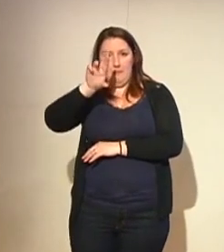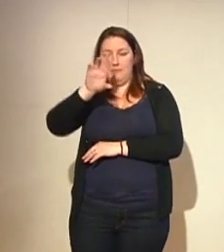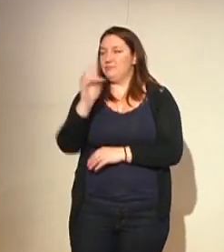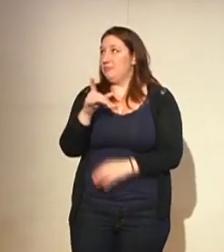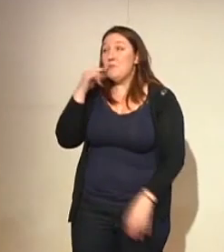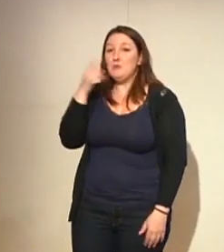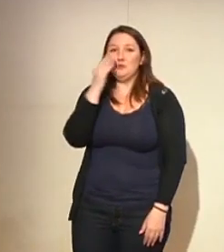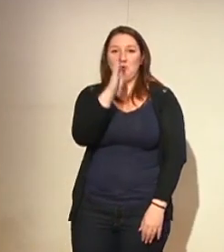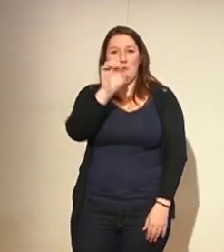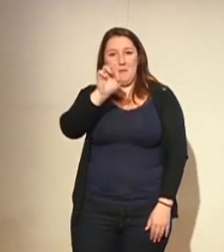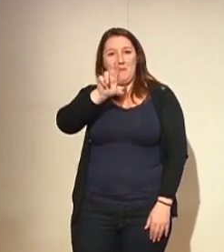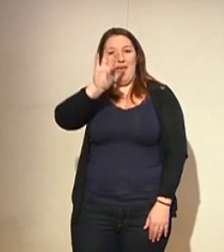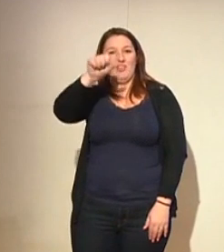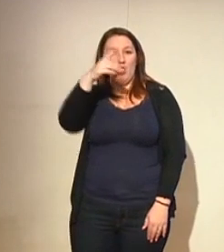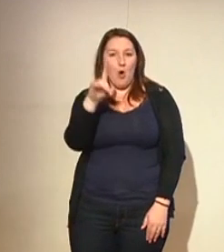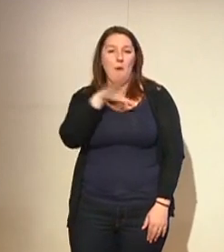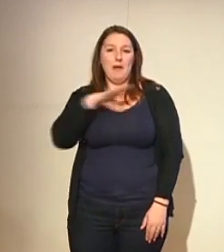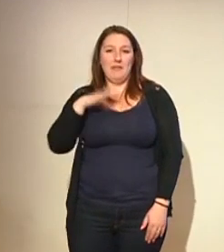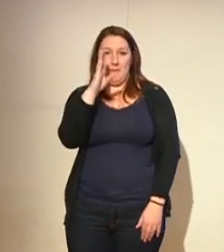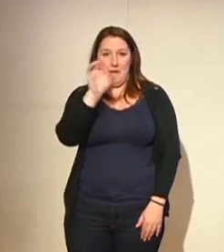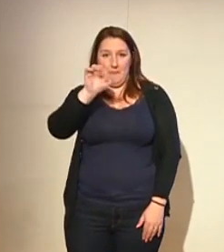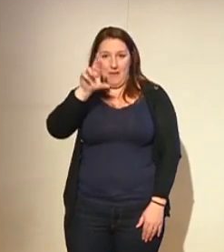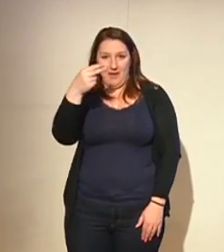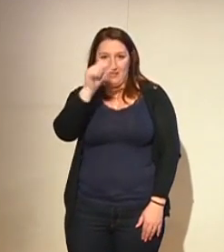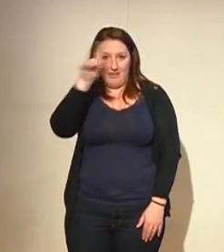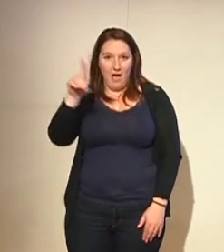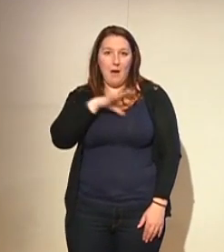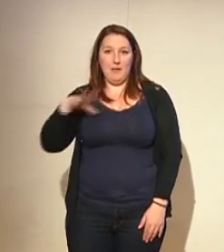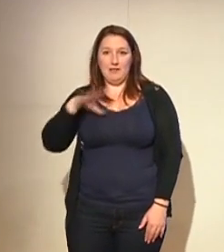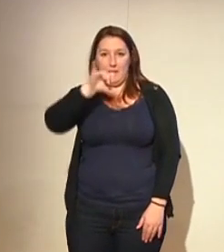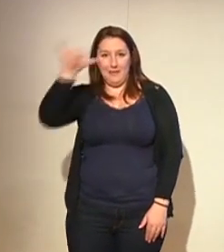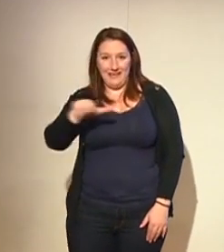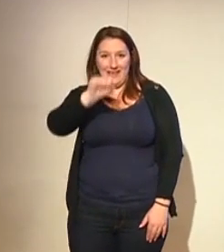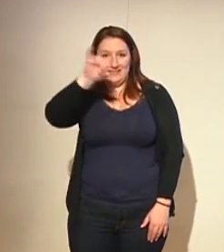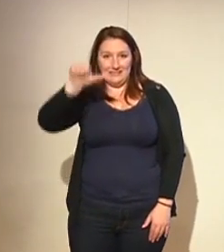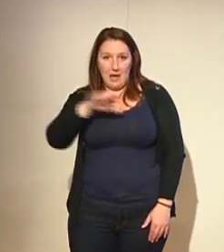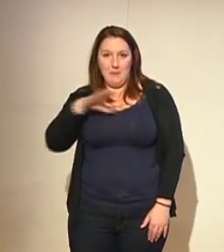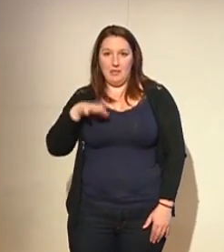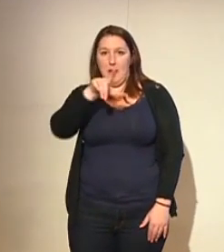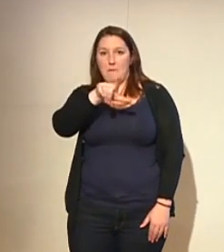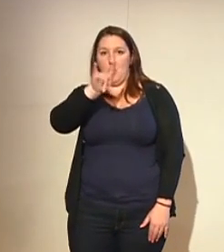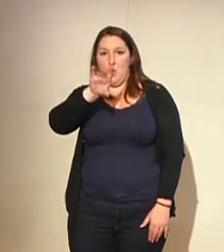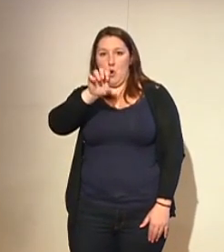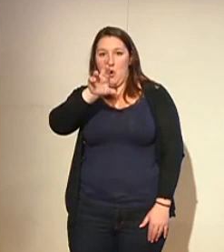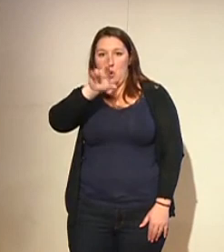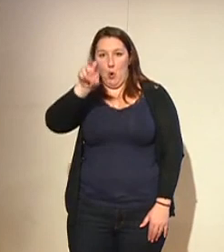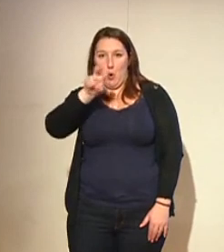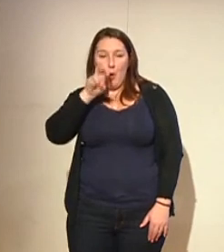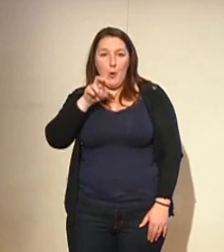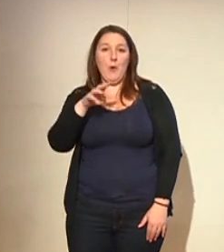monsieur Bertrand madame Bernard madame madame Leureux monsieur